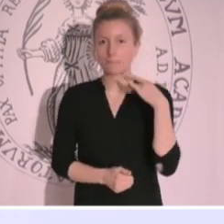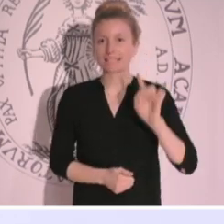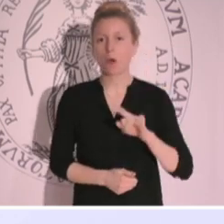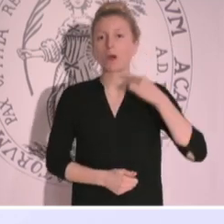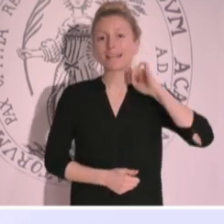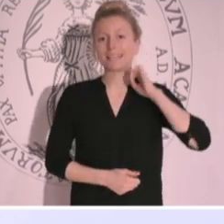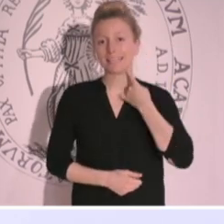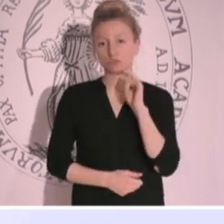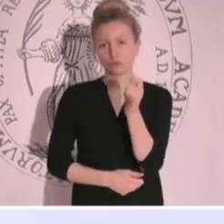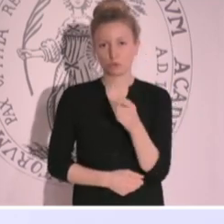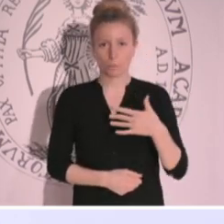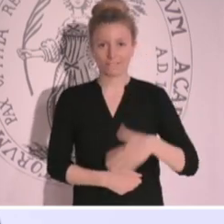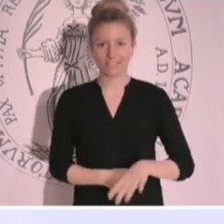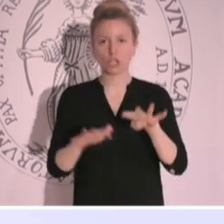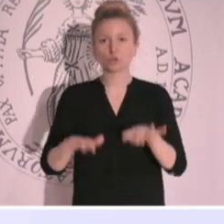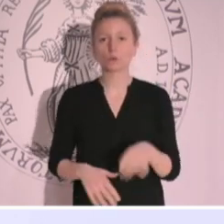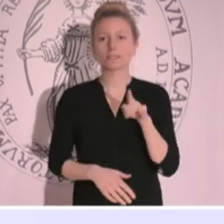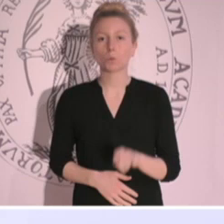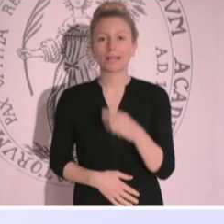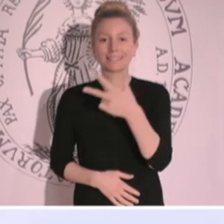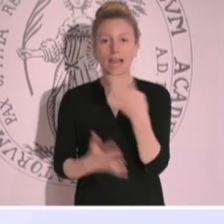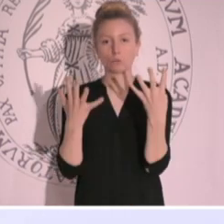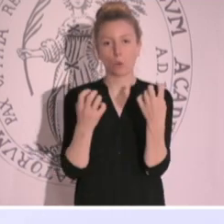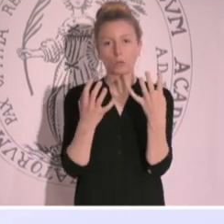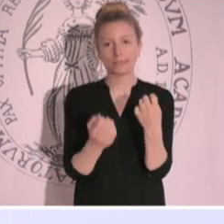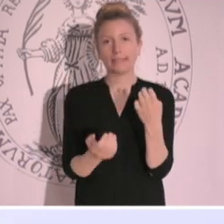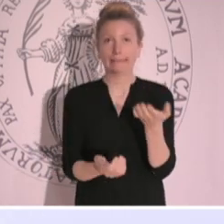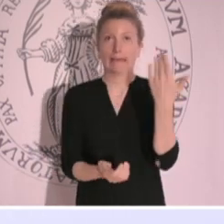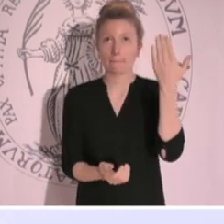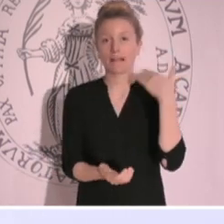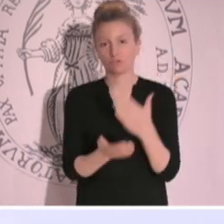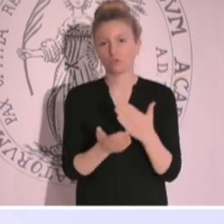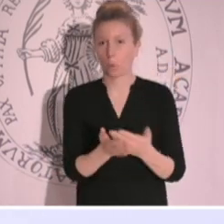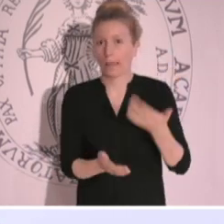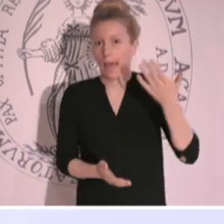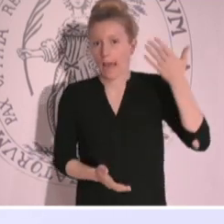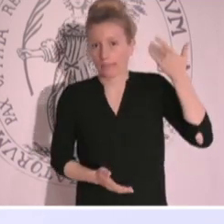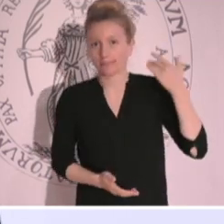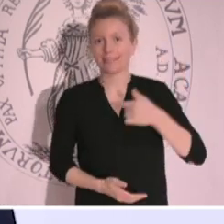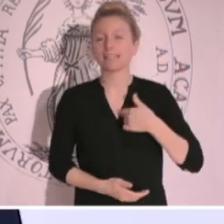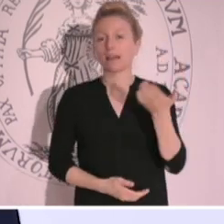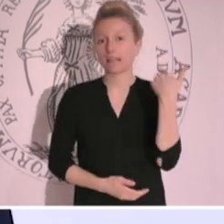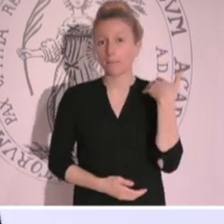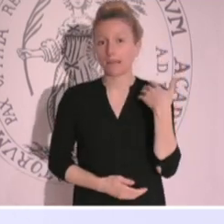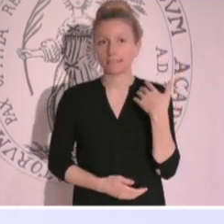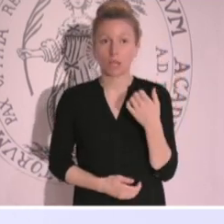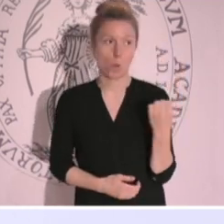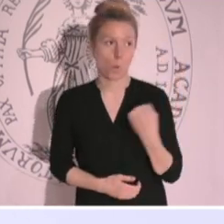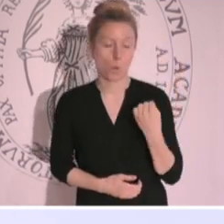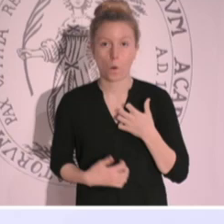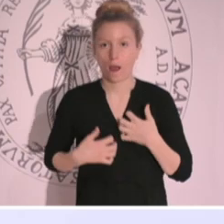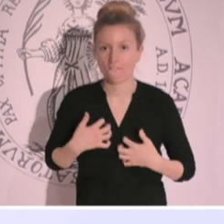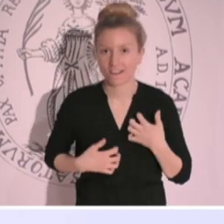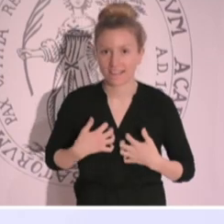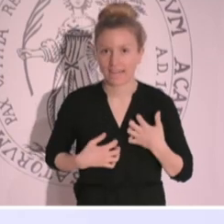lange her, weiß ich, aber ich war wahnsinnig aufgeregt, als wir damals im Audimax zusammengesessen haben. Und das geht Ihnen hoffentlich jetzt auch so, wird